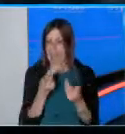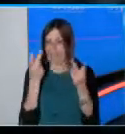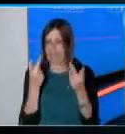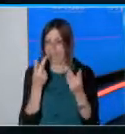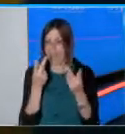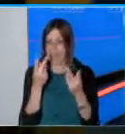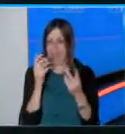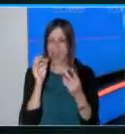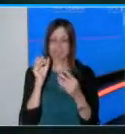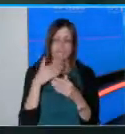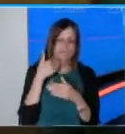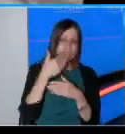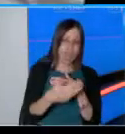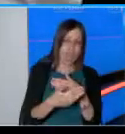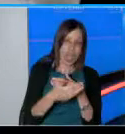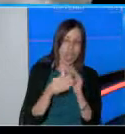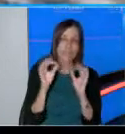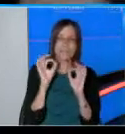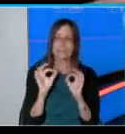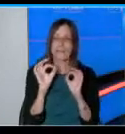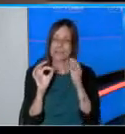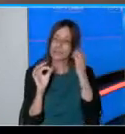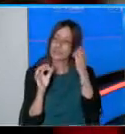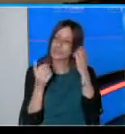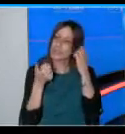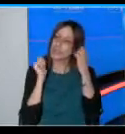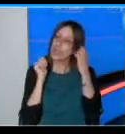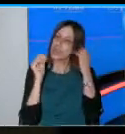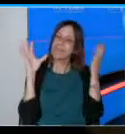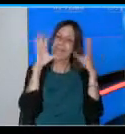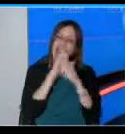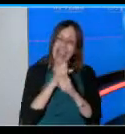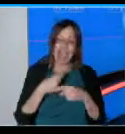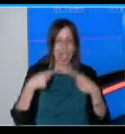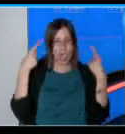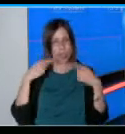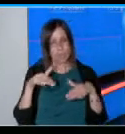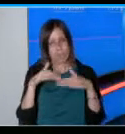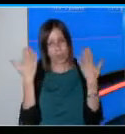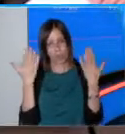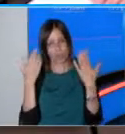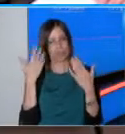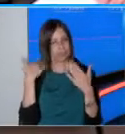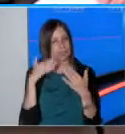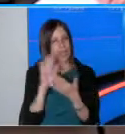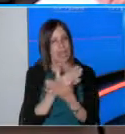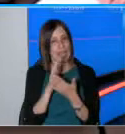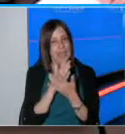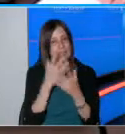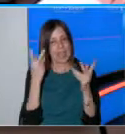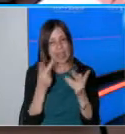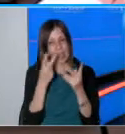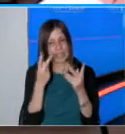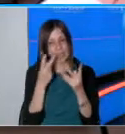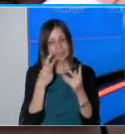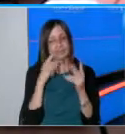הגיעה מאוד מאוד מאוחר, הגיעה רק ממש אתמול בלילה, היום בבוקר, הגיעה החלטה להקל, לכנס